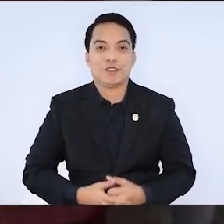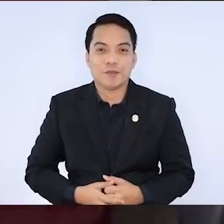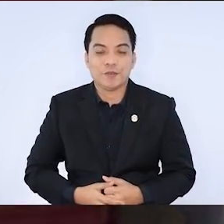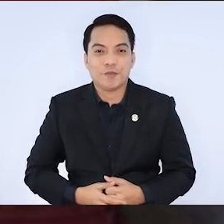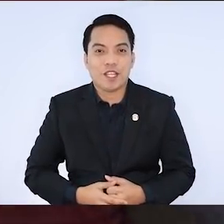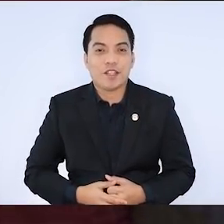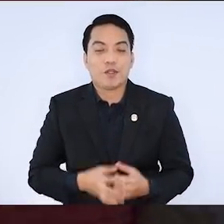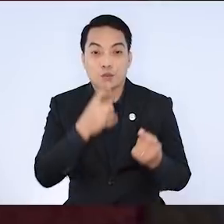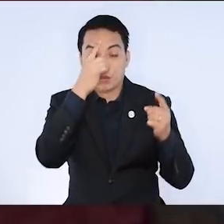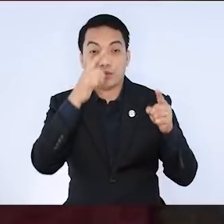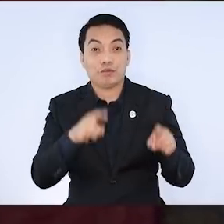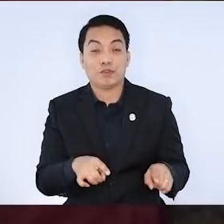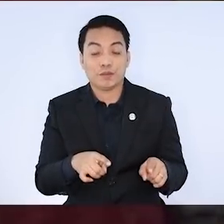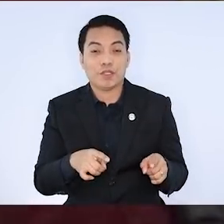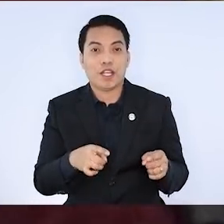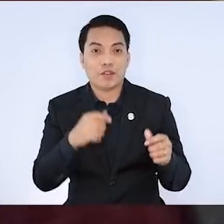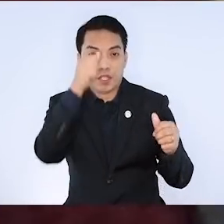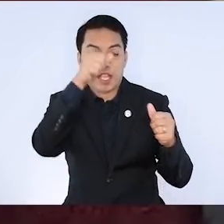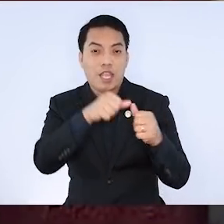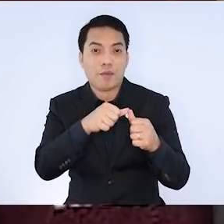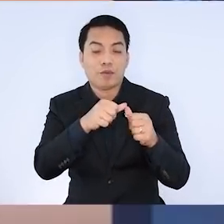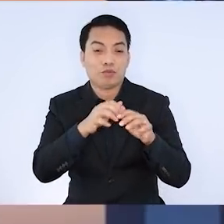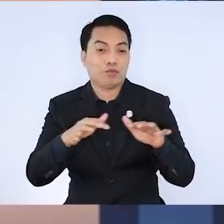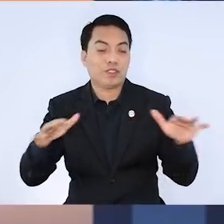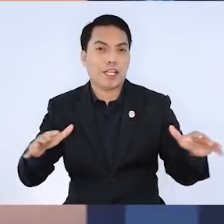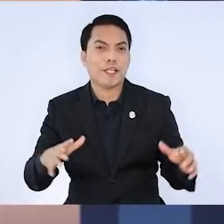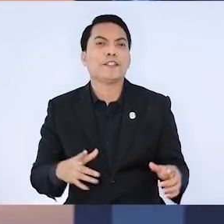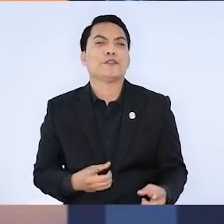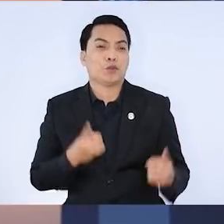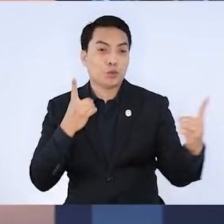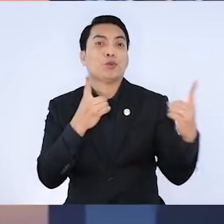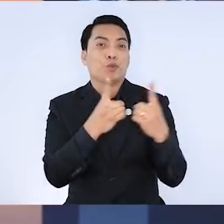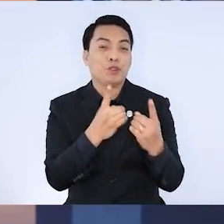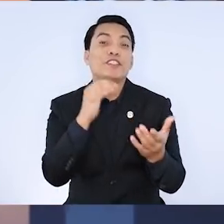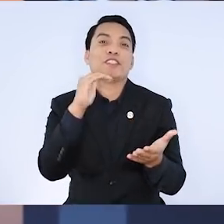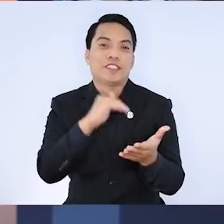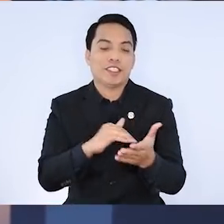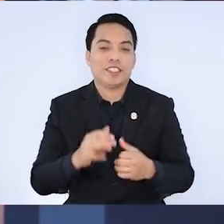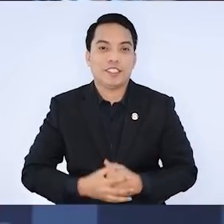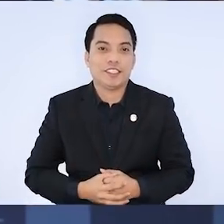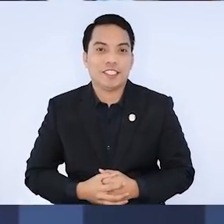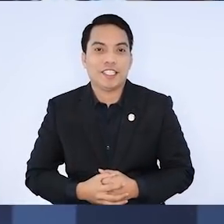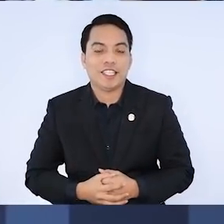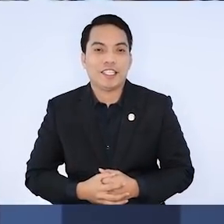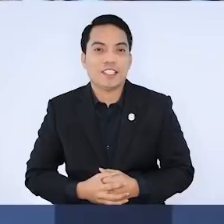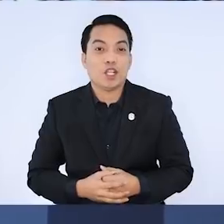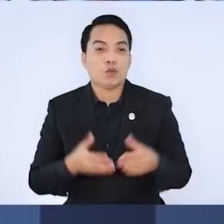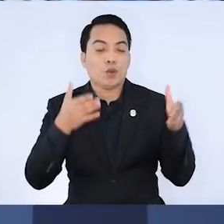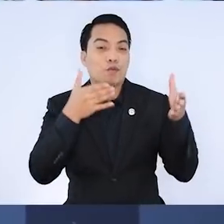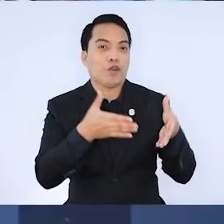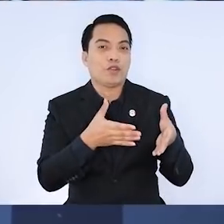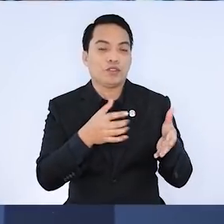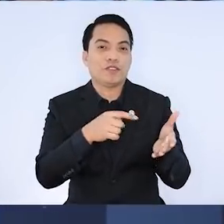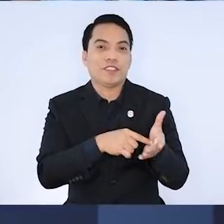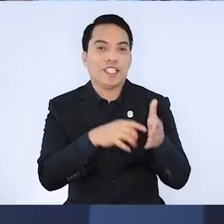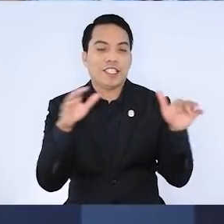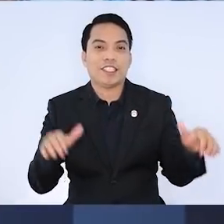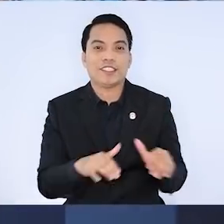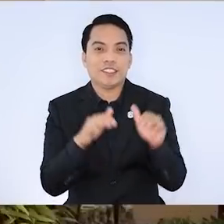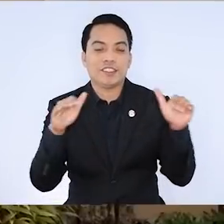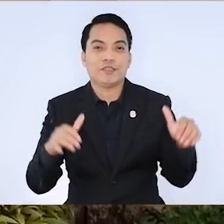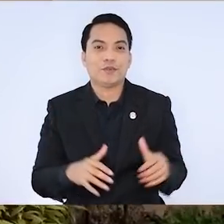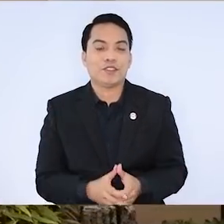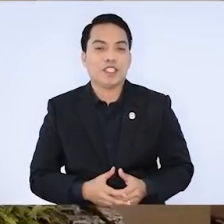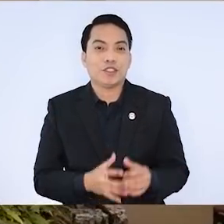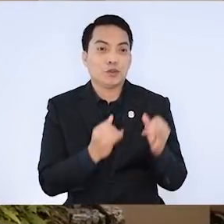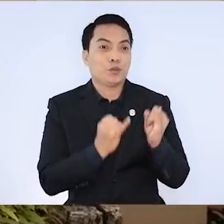ang layunin ng mga kabataan na magkikita-kitang muli ang bawat isa. Naging tampok sa kanilang programa ang